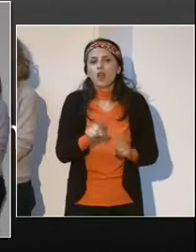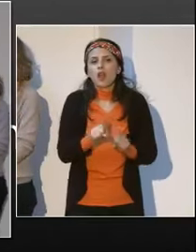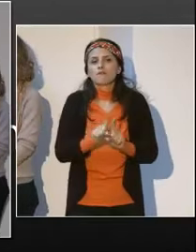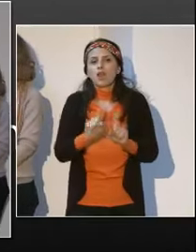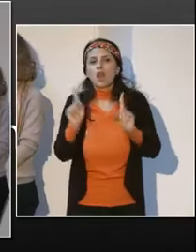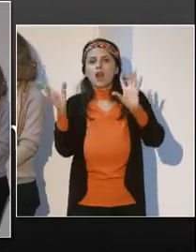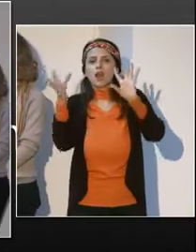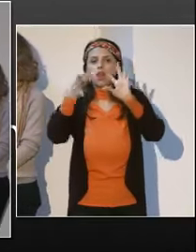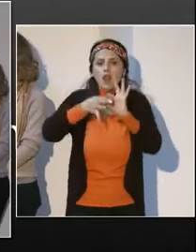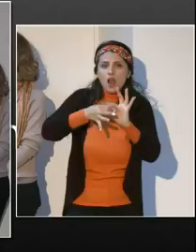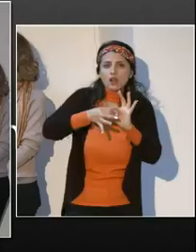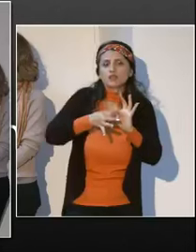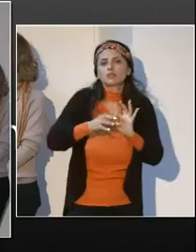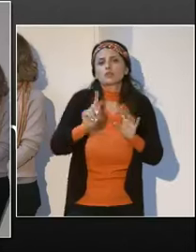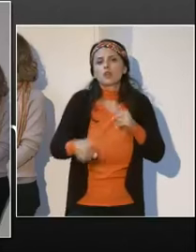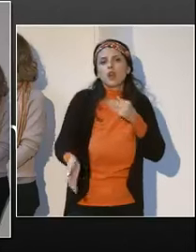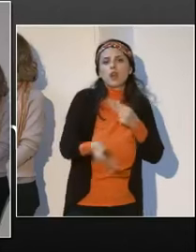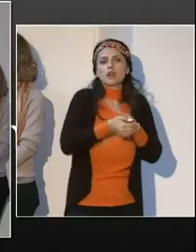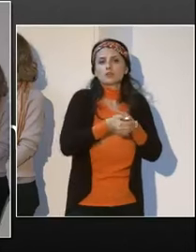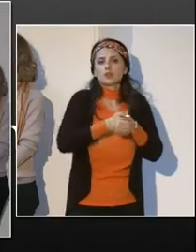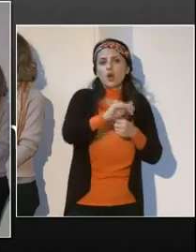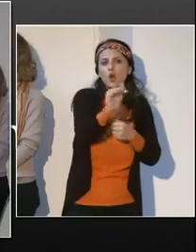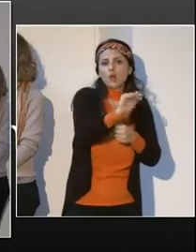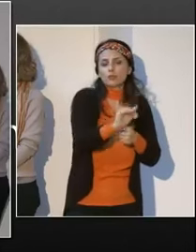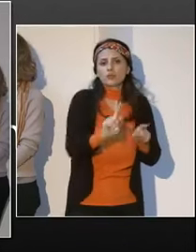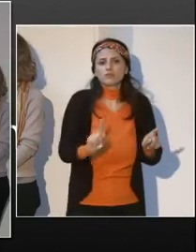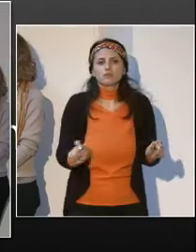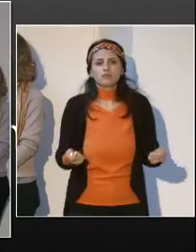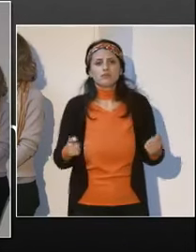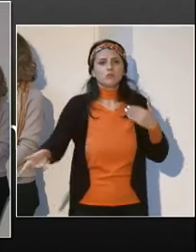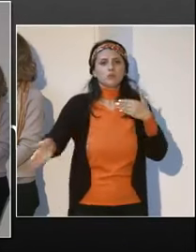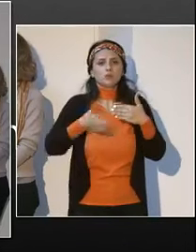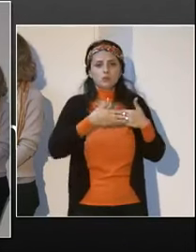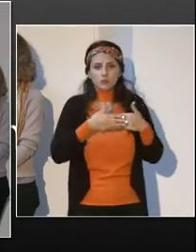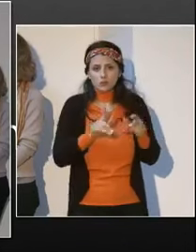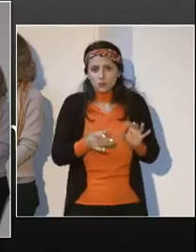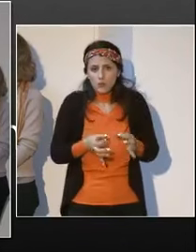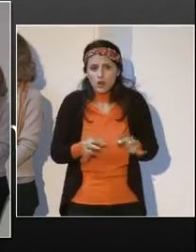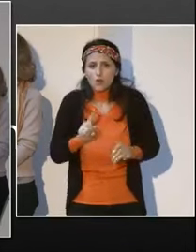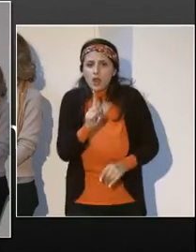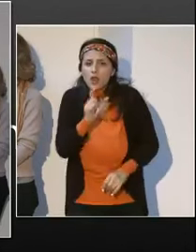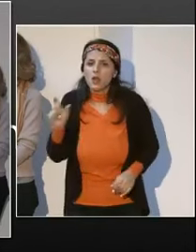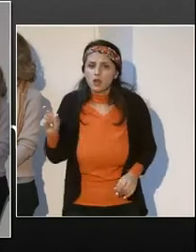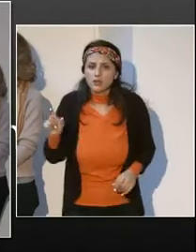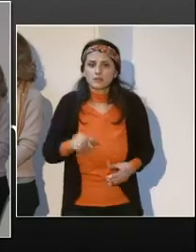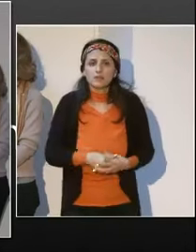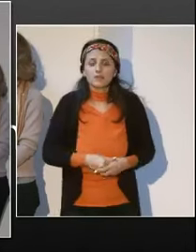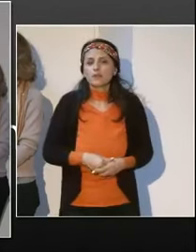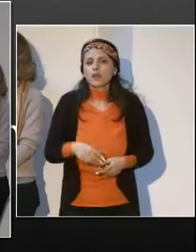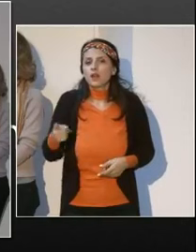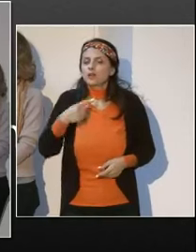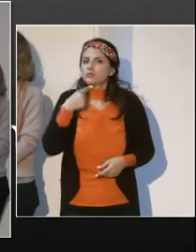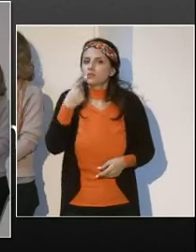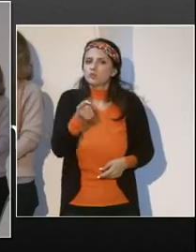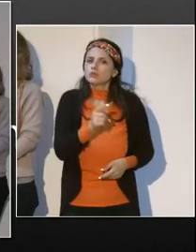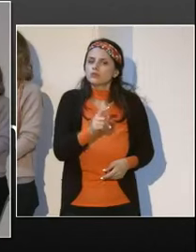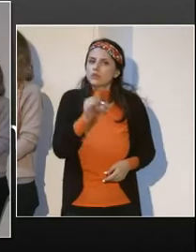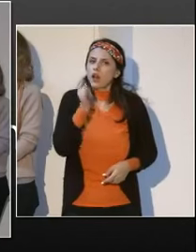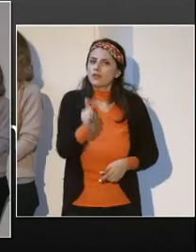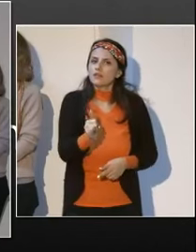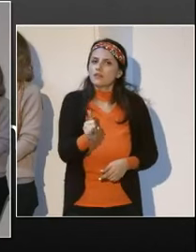copii sau adulti in alte locatii trebuie sa va spun foarte sincer ca in timp ce procesul de dezinstituționalizare